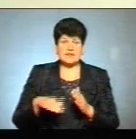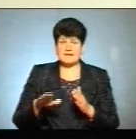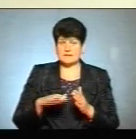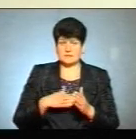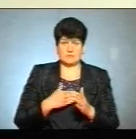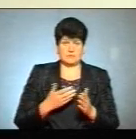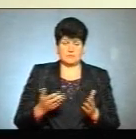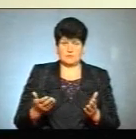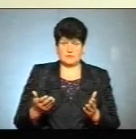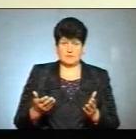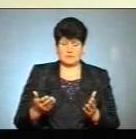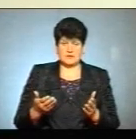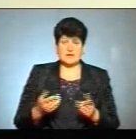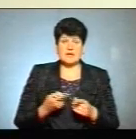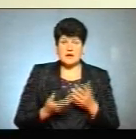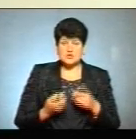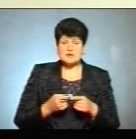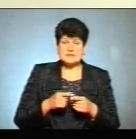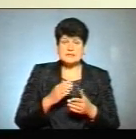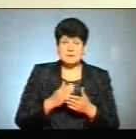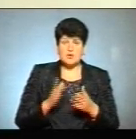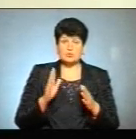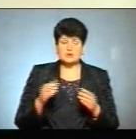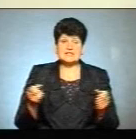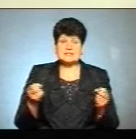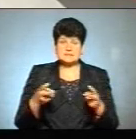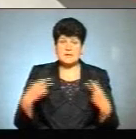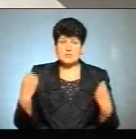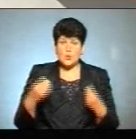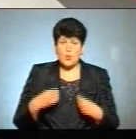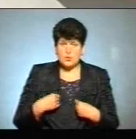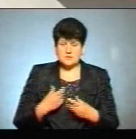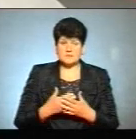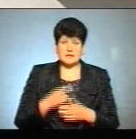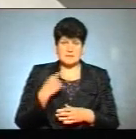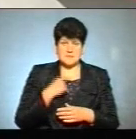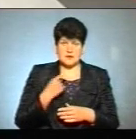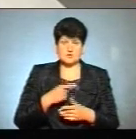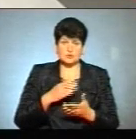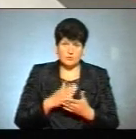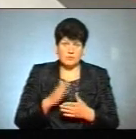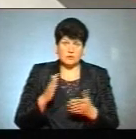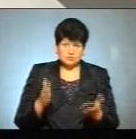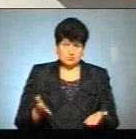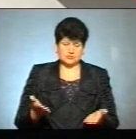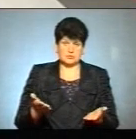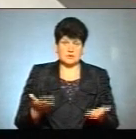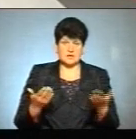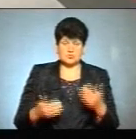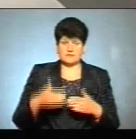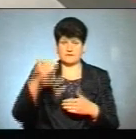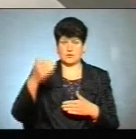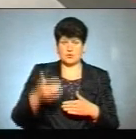скасовував санітарних. Тобто, якщо це мав бути спецодяг, а тим більше м'ясо, ну, то однозначно мав бути. Тобто, якщо вона бар'єром